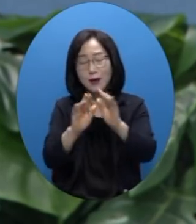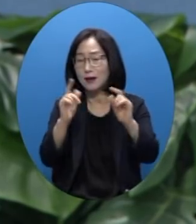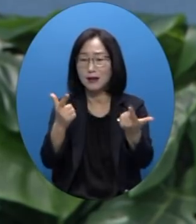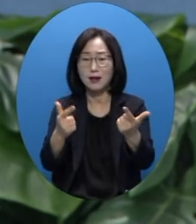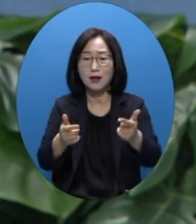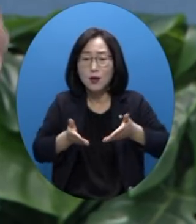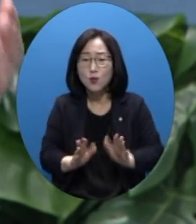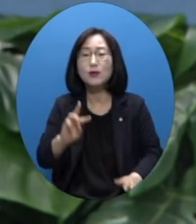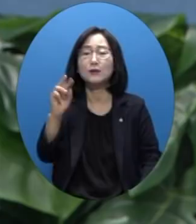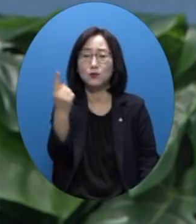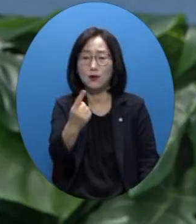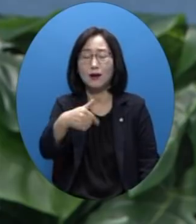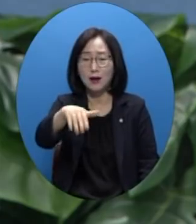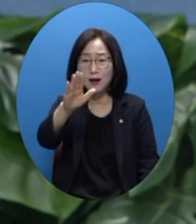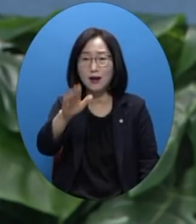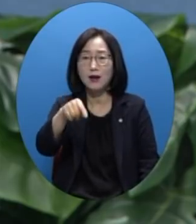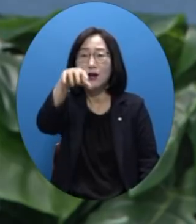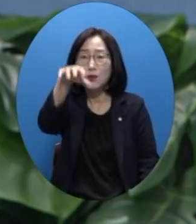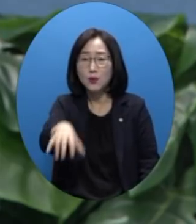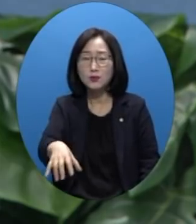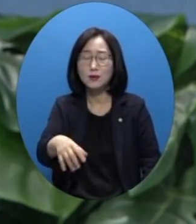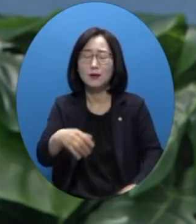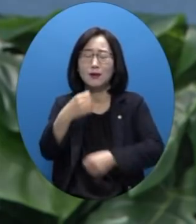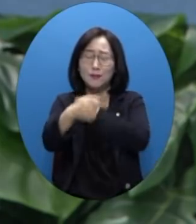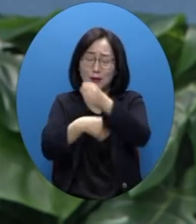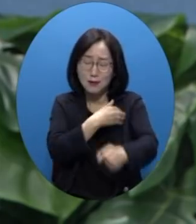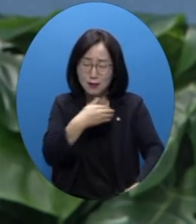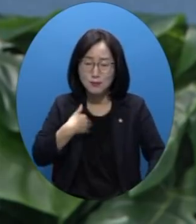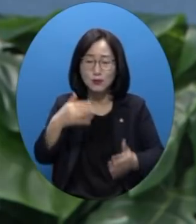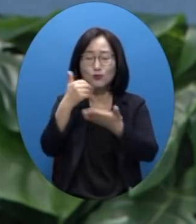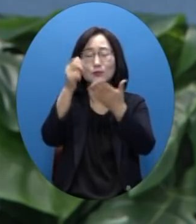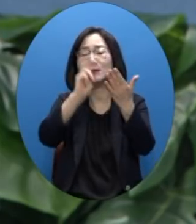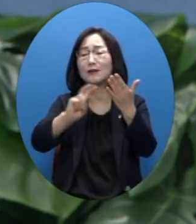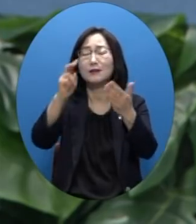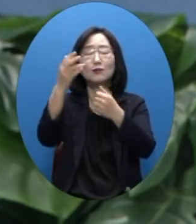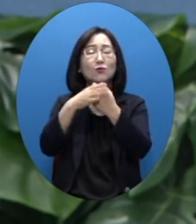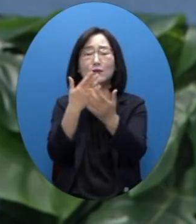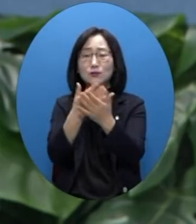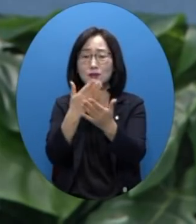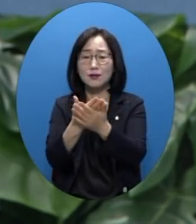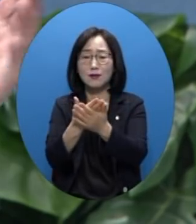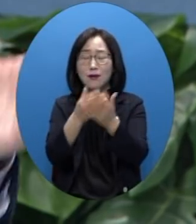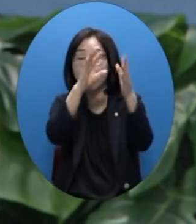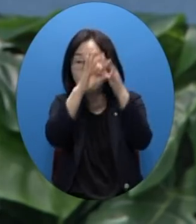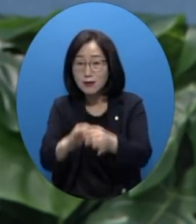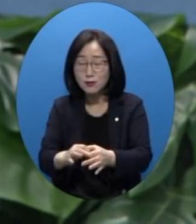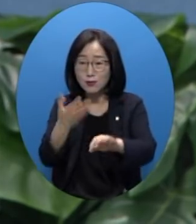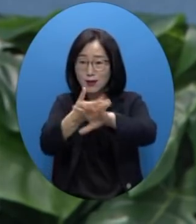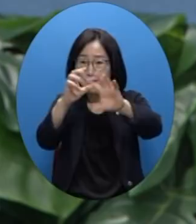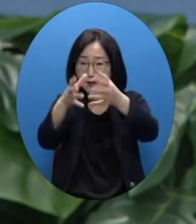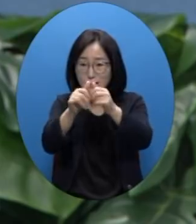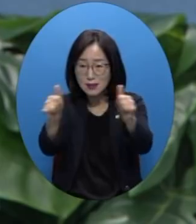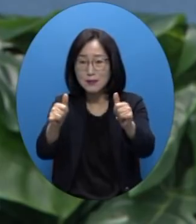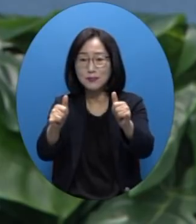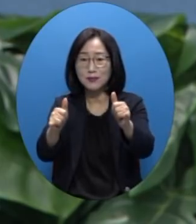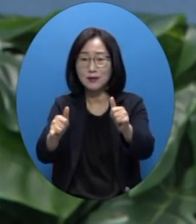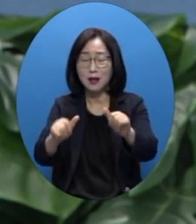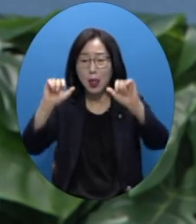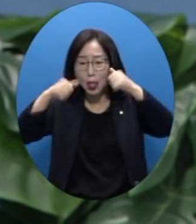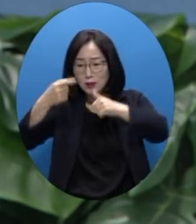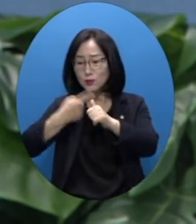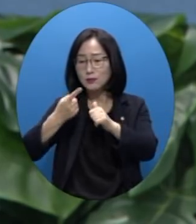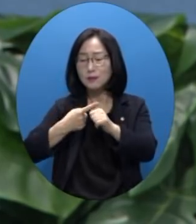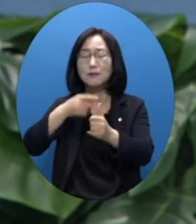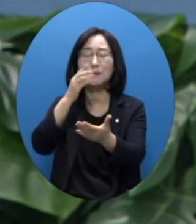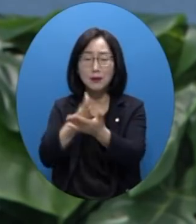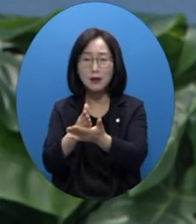고향으로 돌아가서 그곳에서 주님을 마음껏 찬양하게 하여 주옵소서. 더 이상 이방 사람들의 놀림거리가 되지 않게